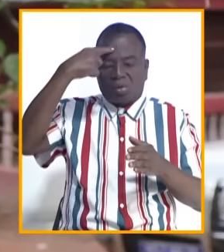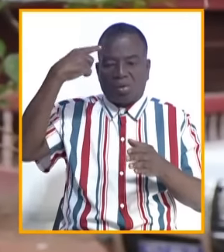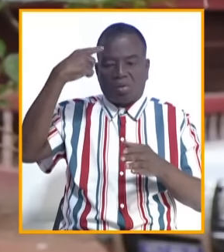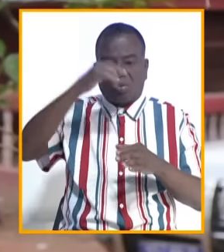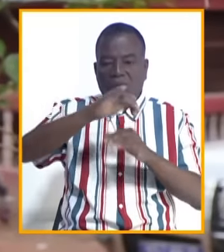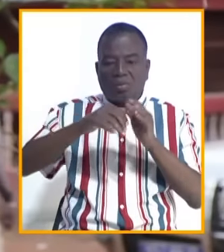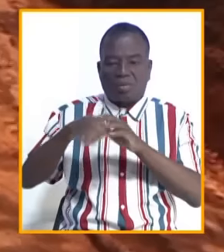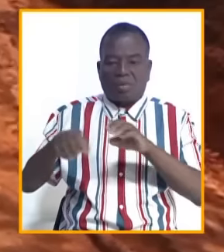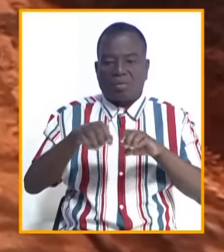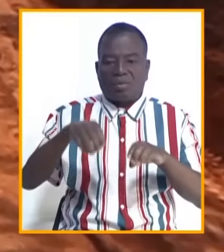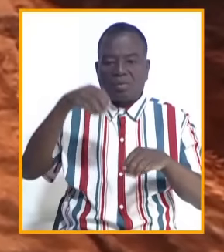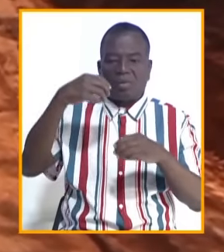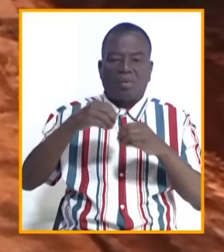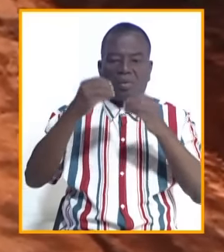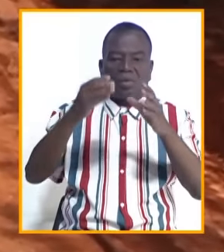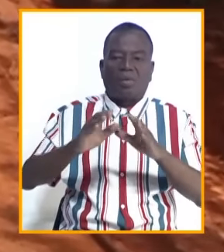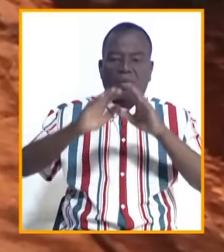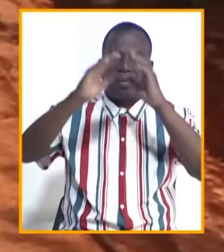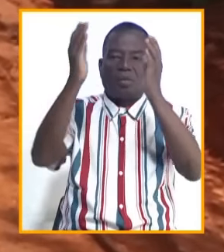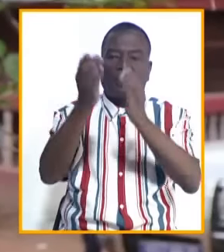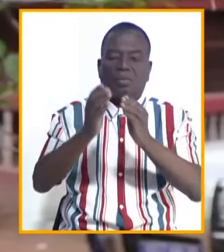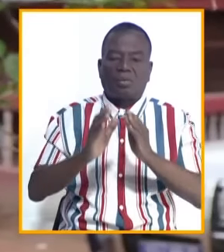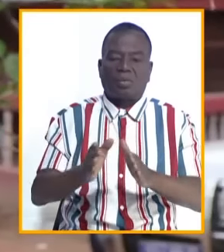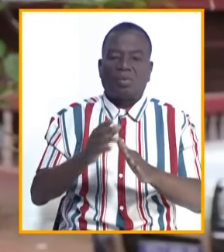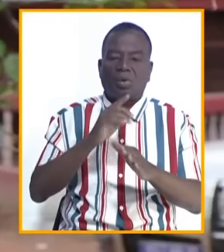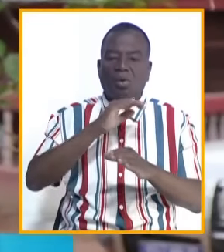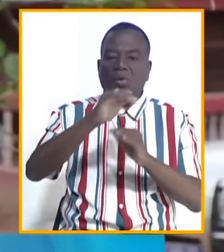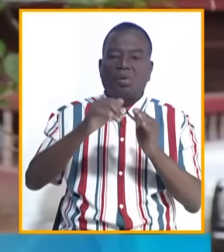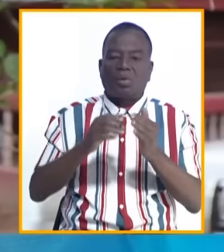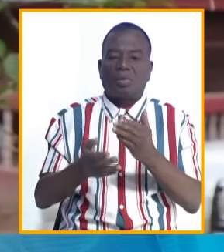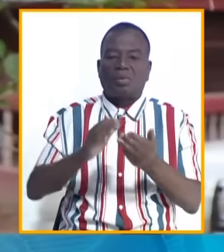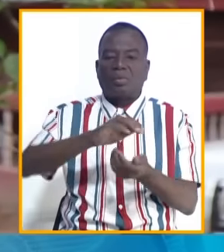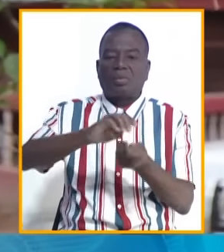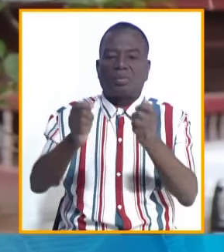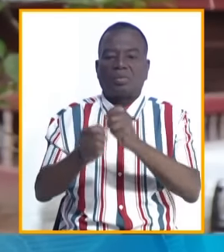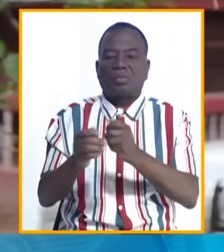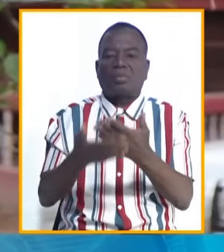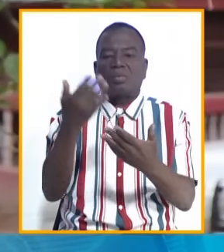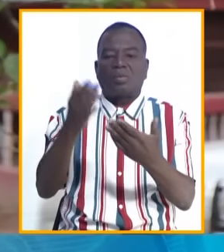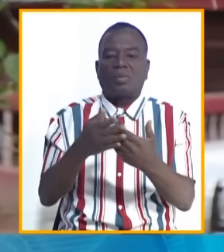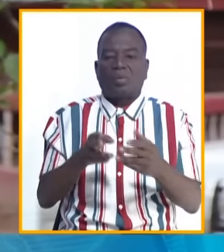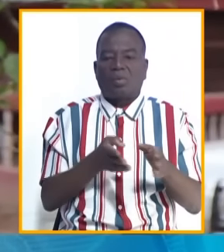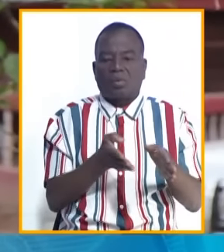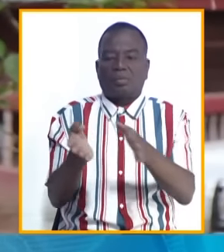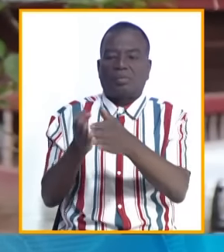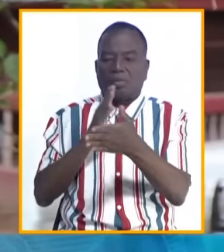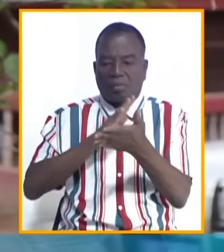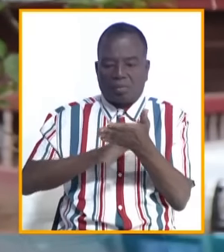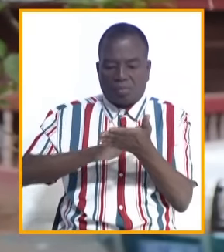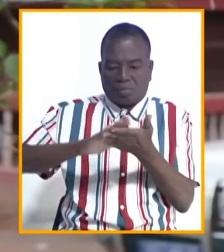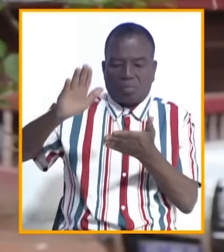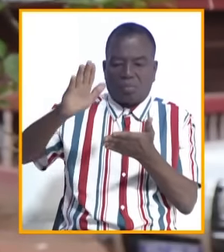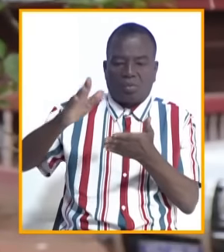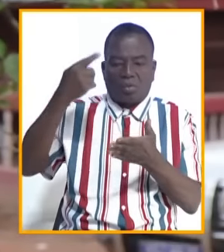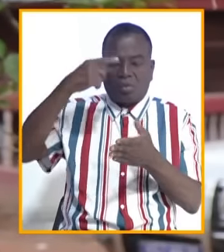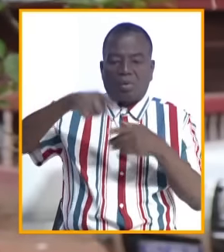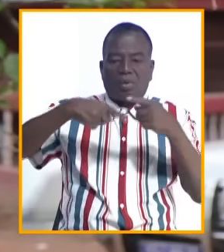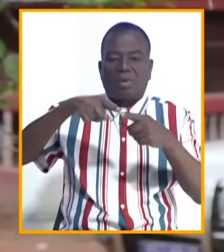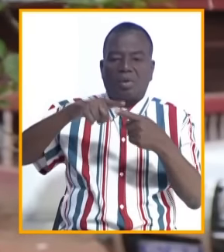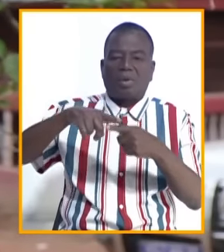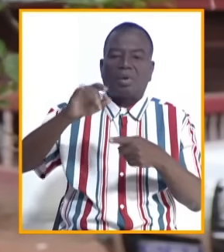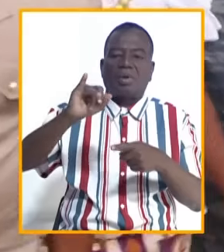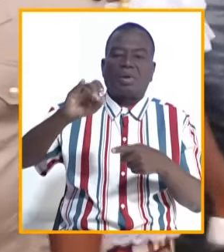à Dubogué pour nous donner un château d'eau. Tout est devenu facile parce que la voie est bien propre. Maintenant, pour aller à Issia,